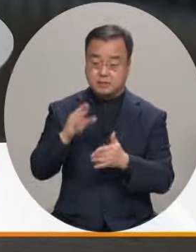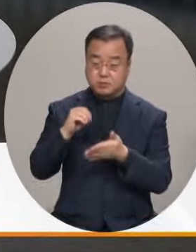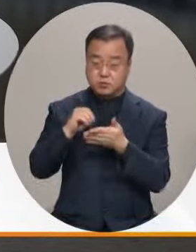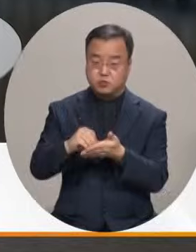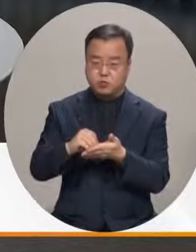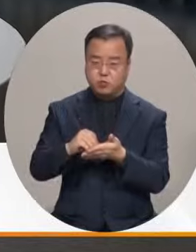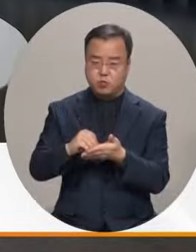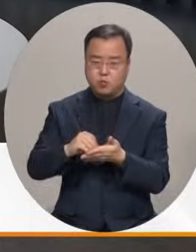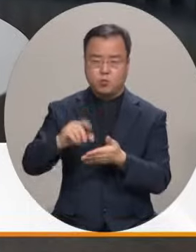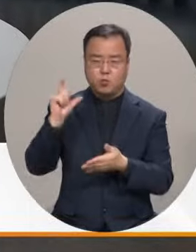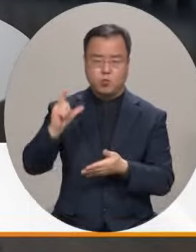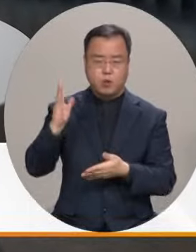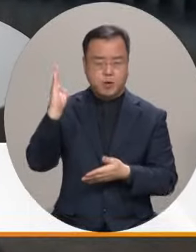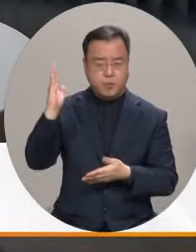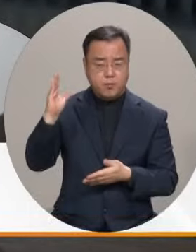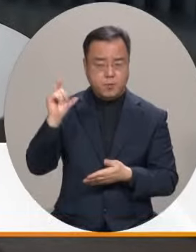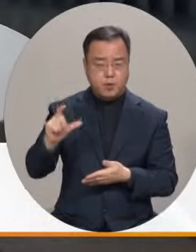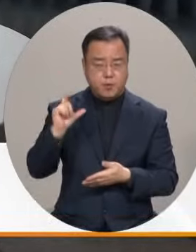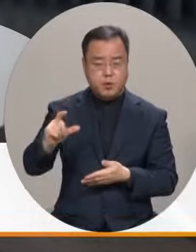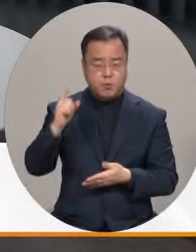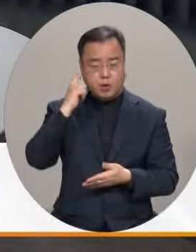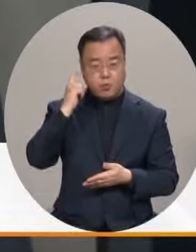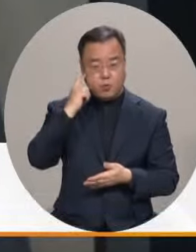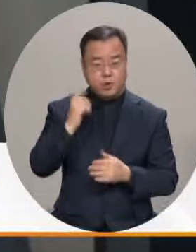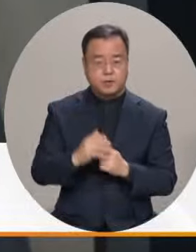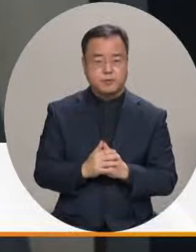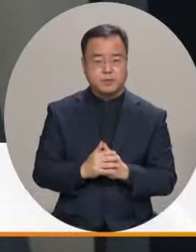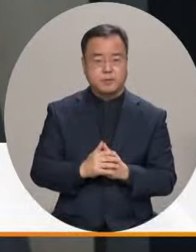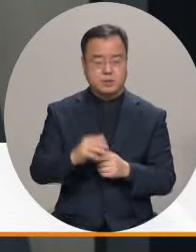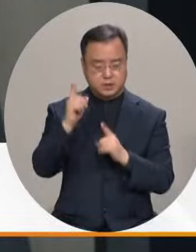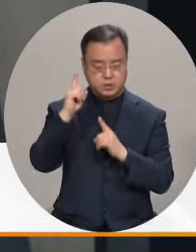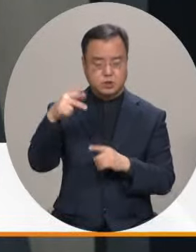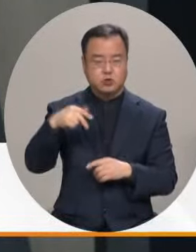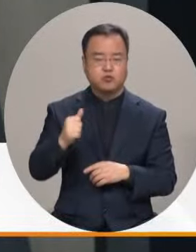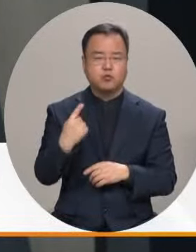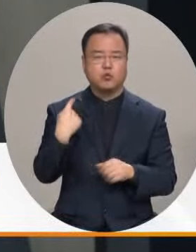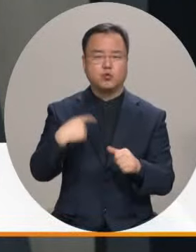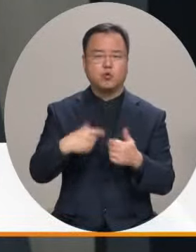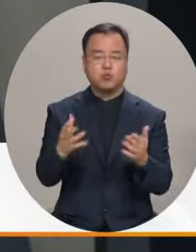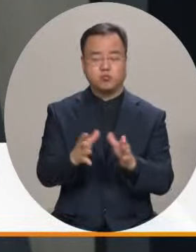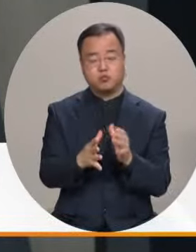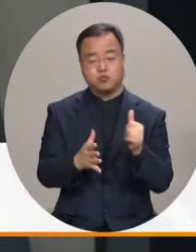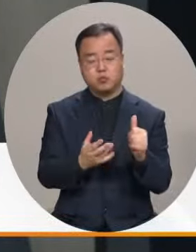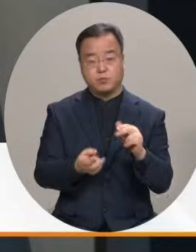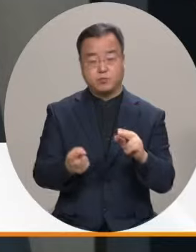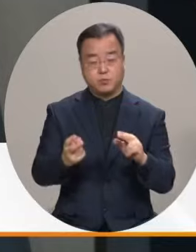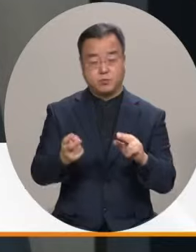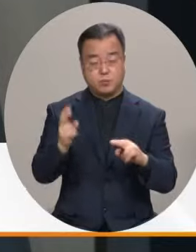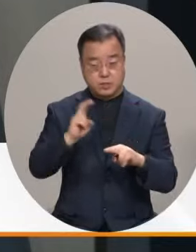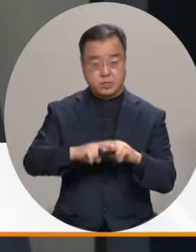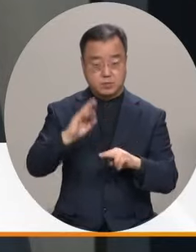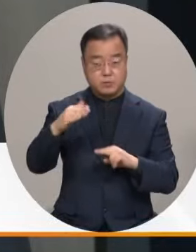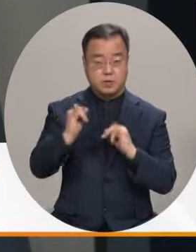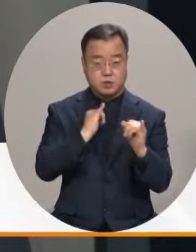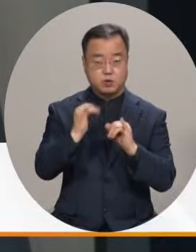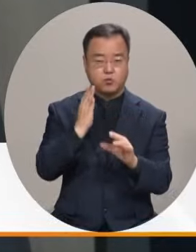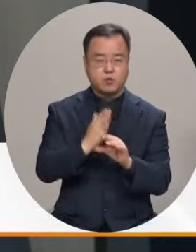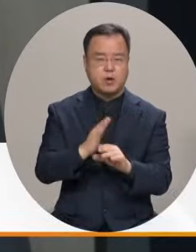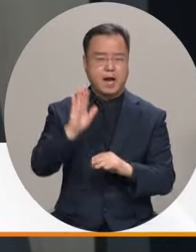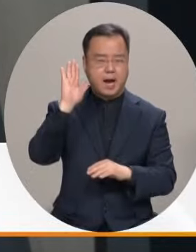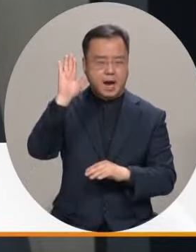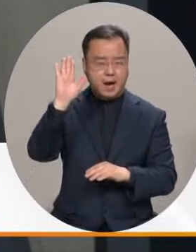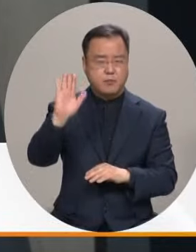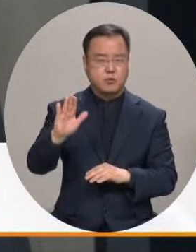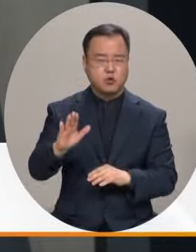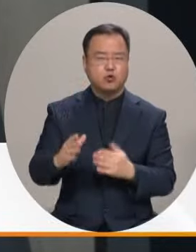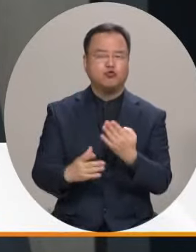살펴볼까요네 이주 부총리가 취임한 뒤에 언론 인터뷰 같은 걸 하면서 앞으로는 융합형 인재가 중요하기 때문에 무전공 선발하는